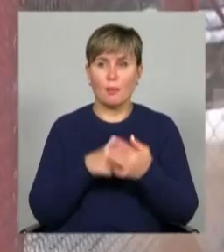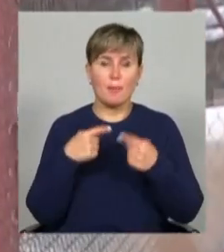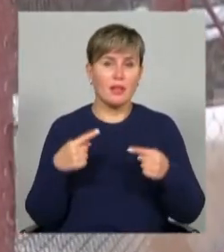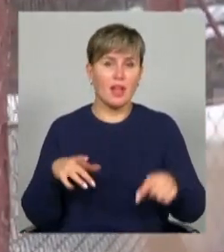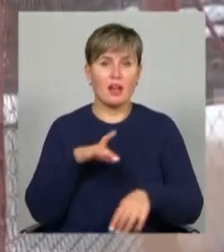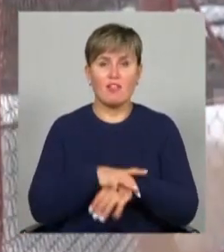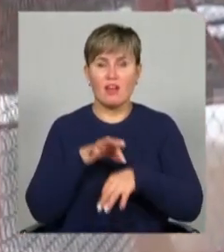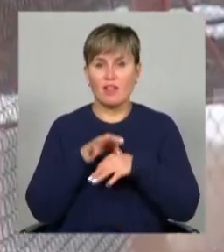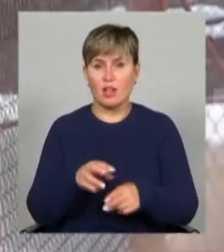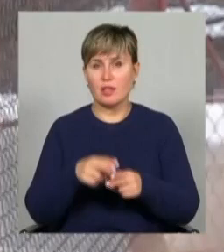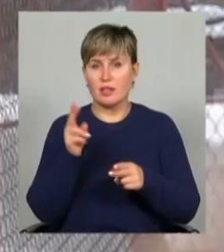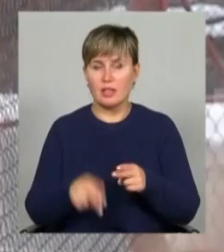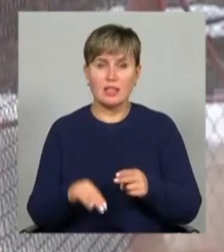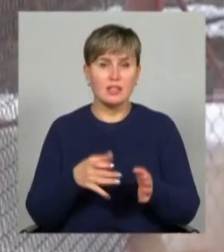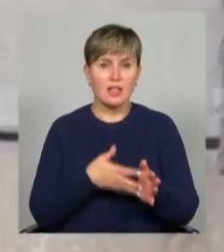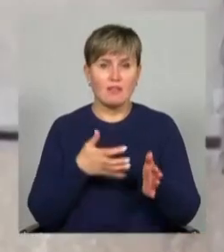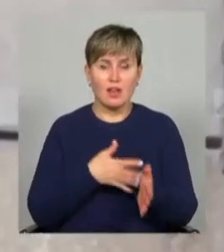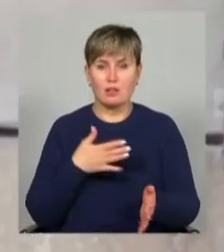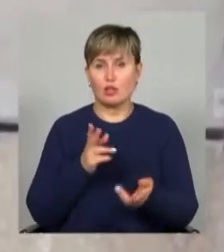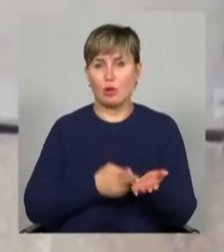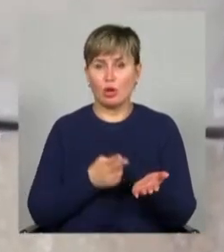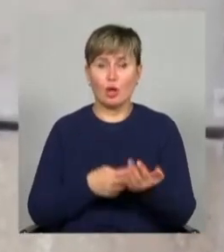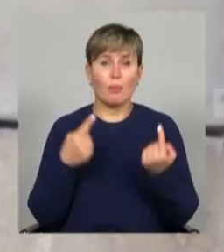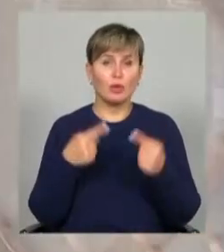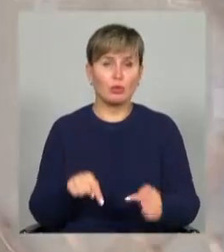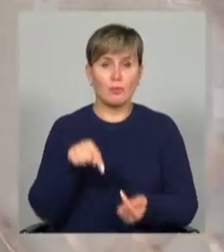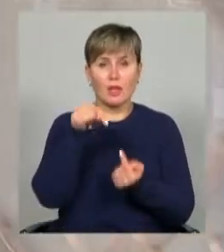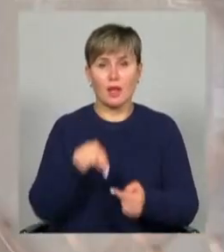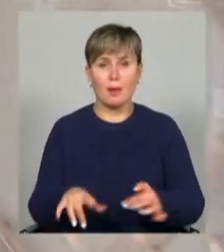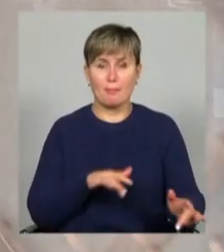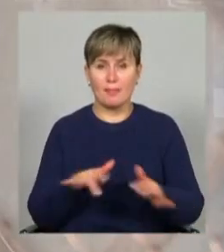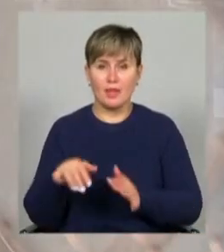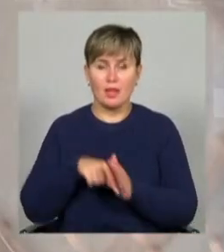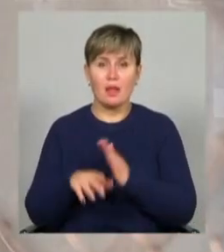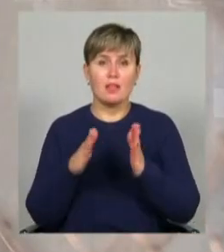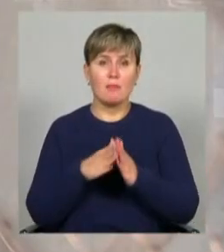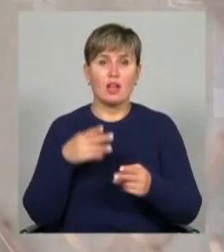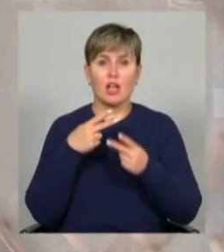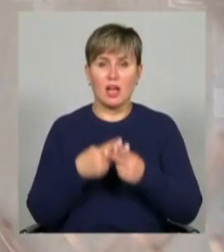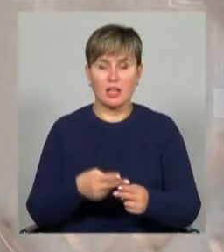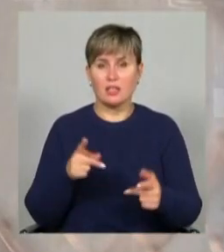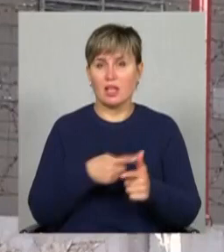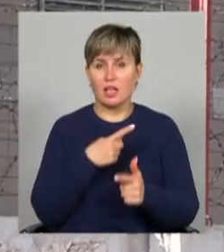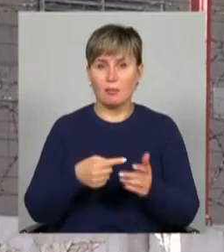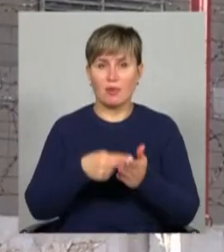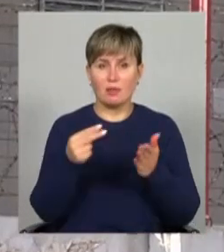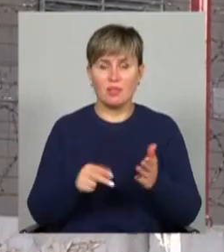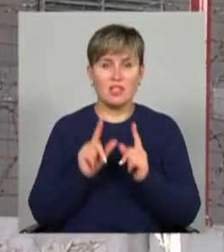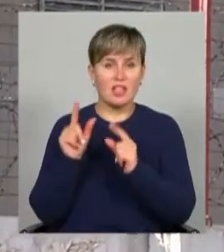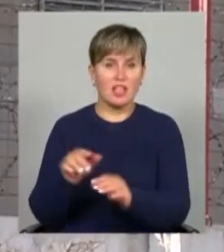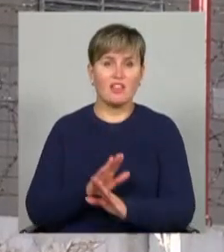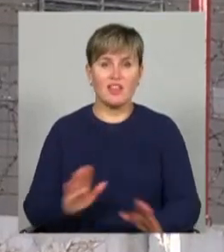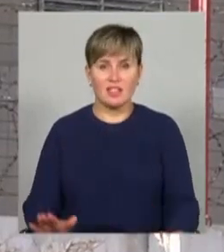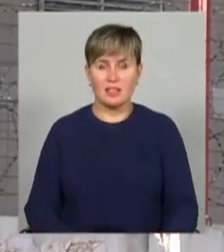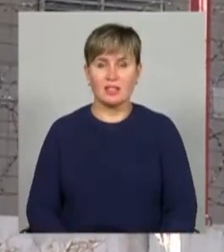фактам дела прекращены из-за отсутствия улик, а по другим назначена мера пресечения, домашний арест, либо подписка о невыезде.